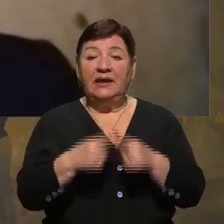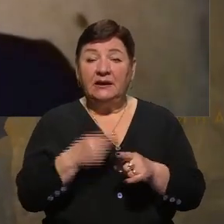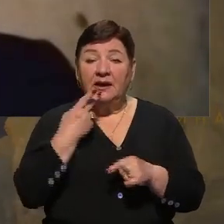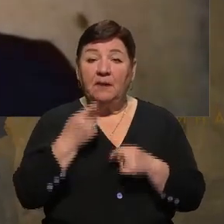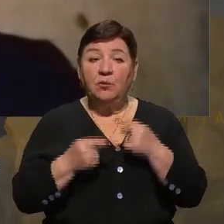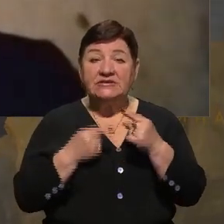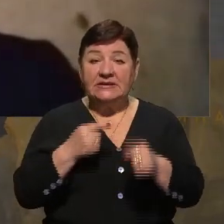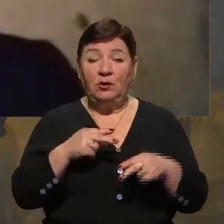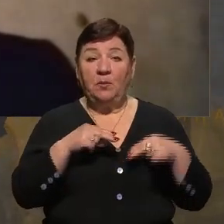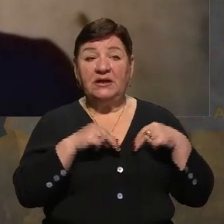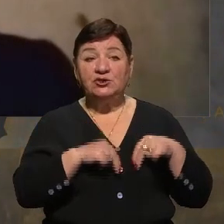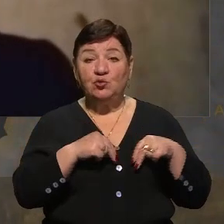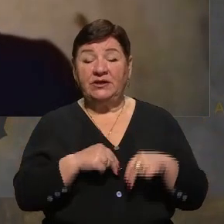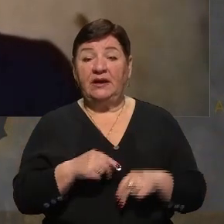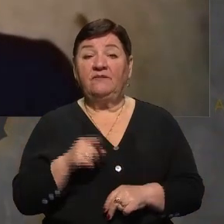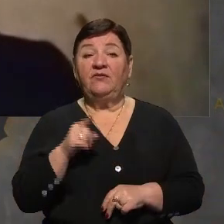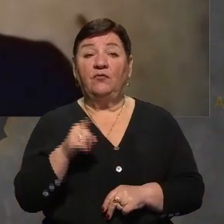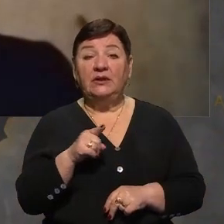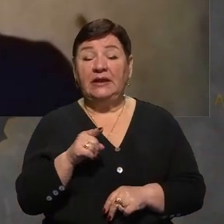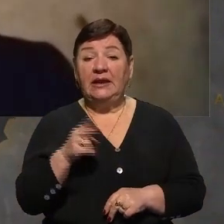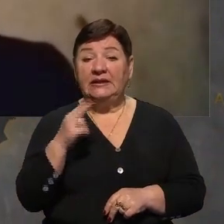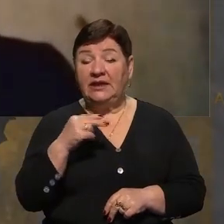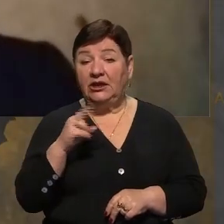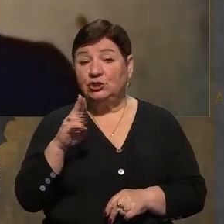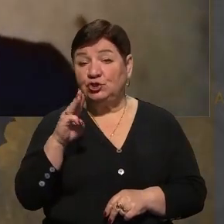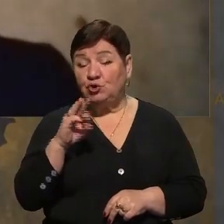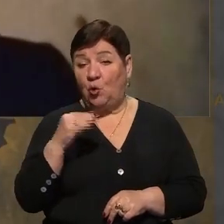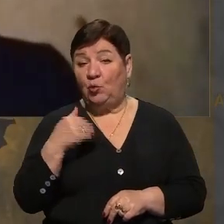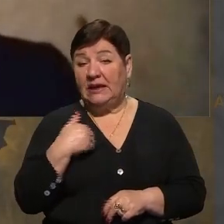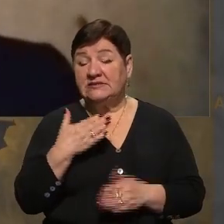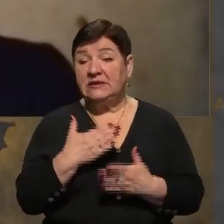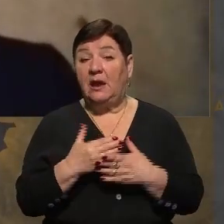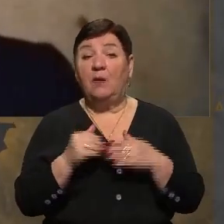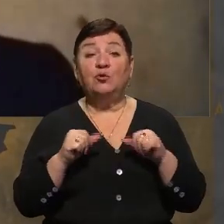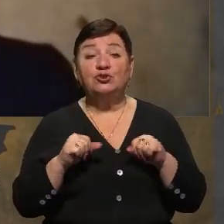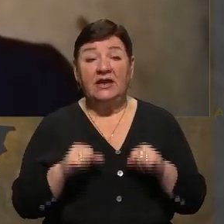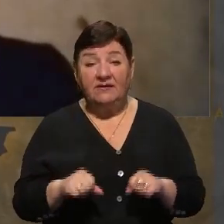там працює. Вони те, що у нас є можливість там і